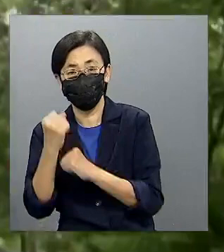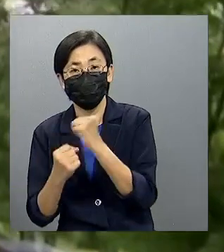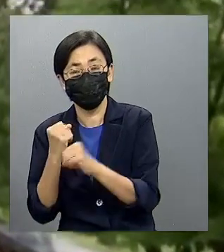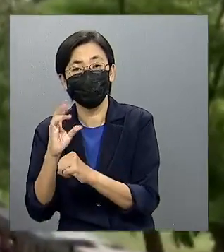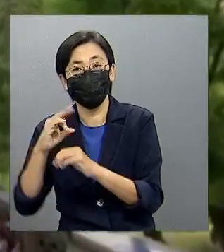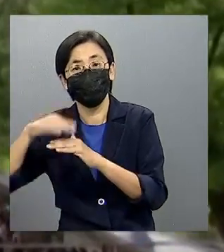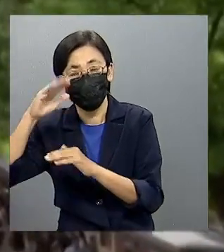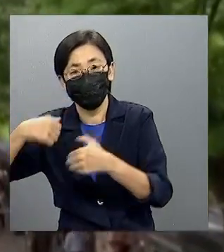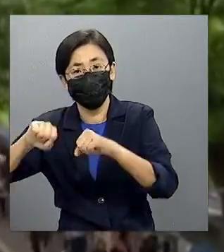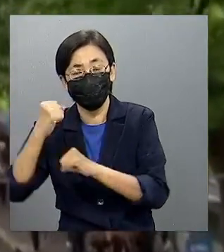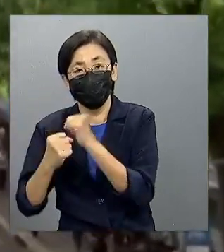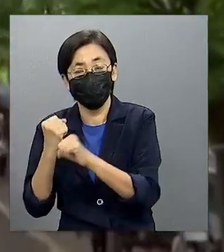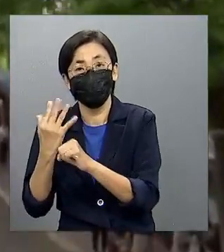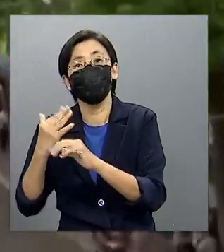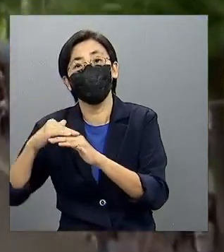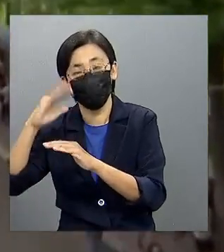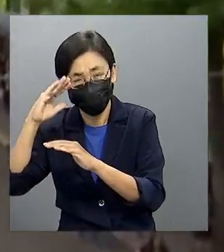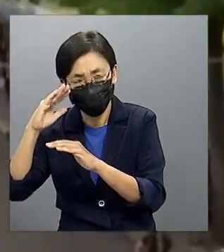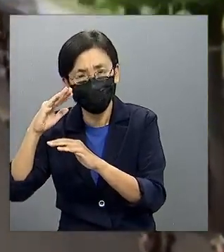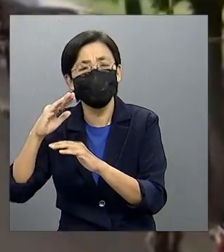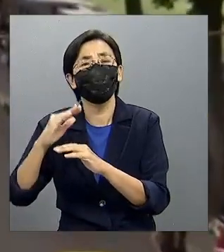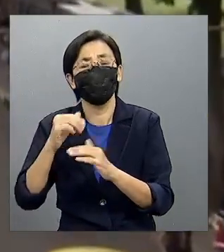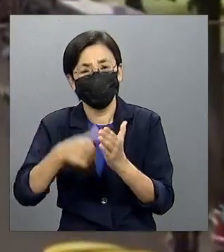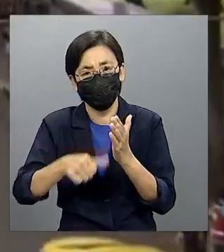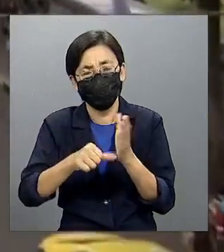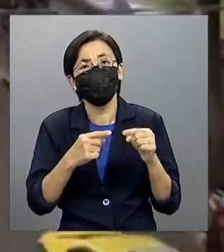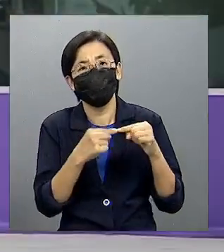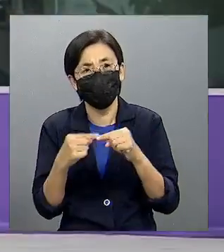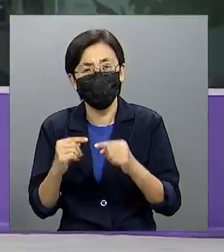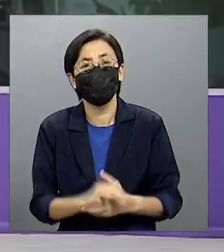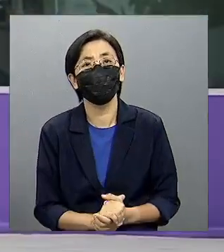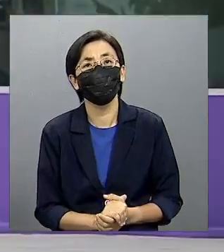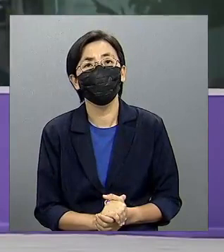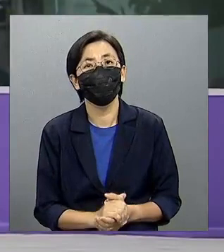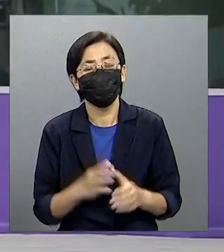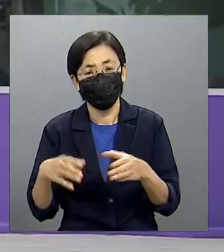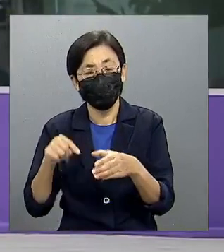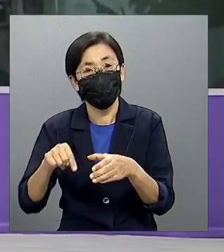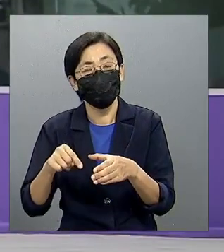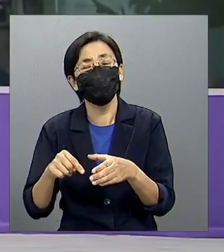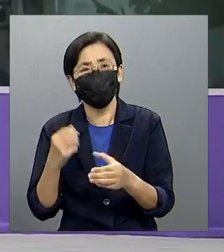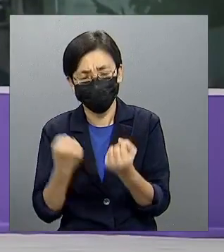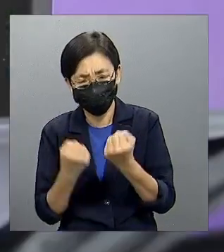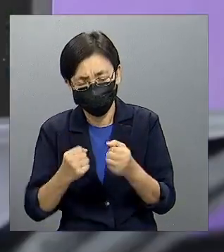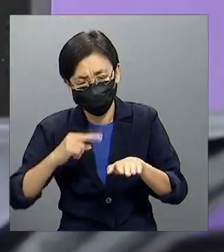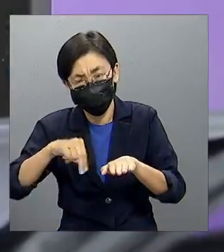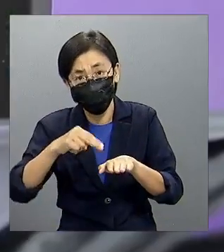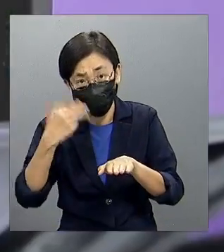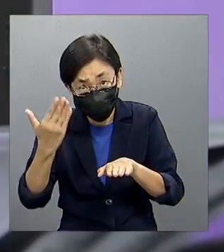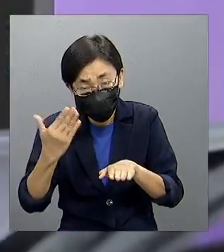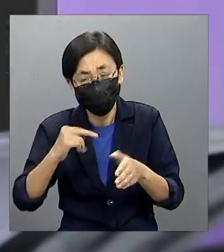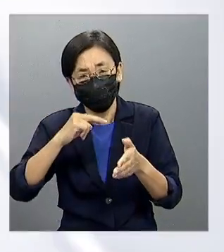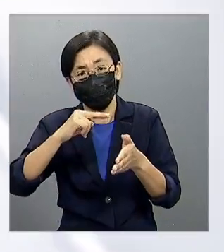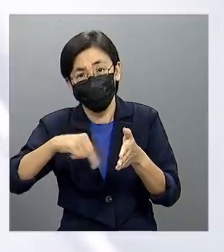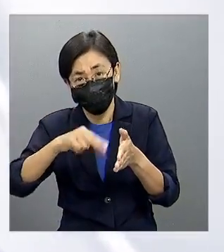ปีเนี่ยจริงๆมันก็ต้องต่อภาษีแต่ว่ารถกลุ่มเหล่านี้เราต้องให้ไปตรวจสภาพก่อนแล้วก็นำหลักฐานจากสถ